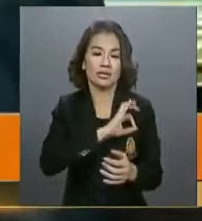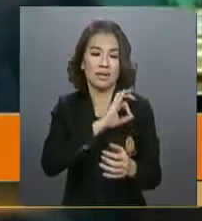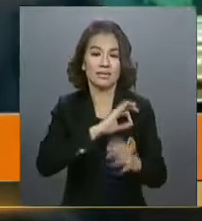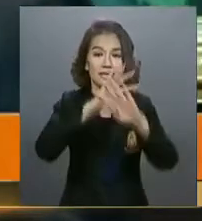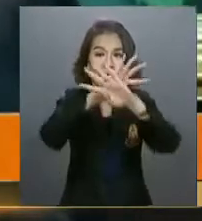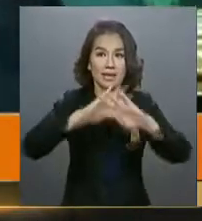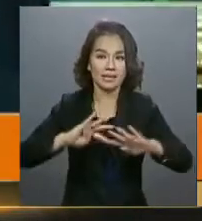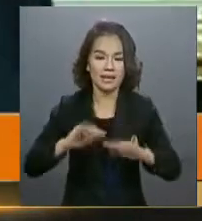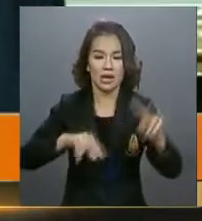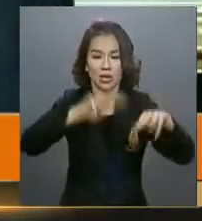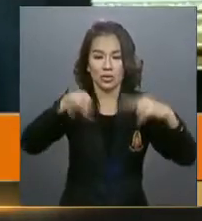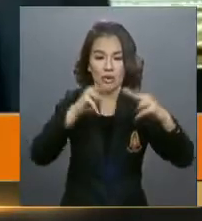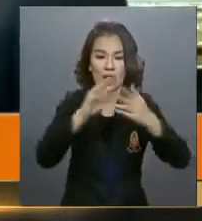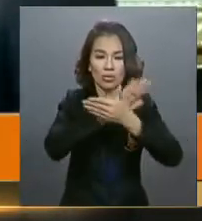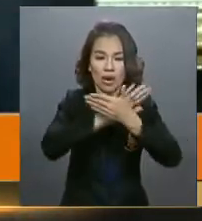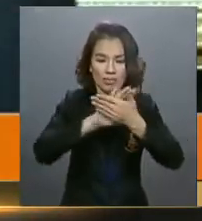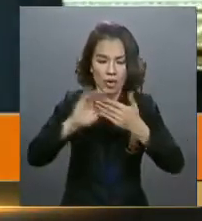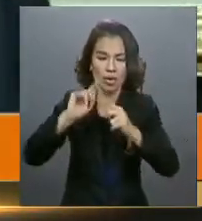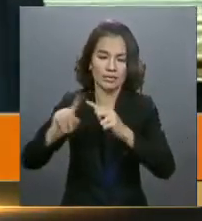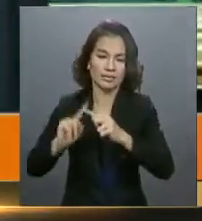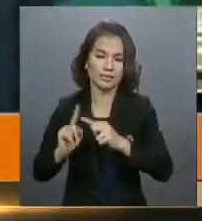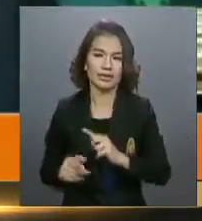าพและเสถียรภาพในภูมิภาค